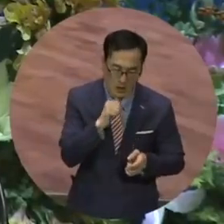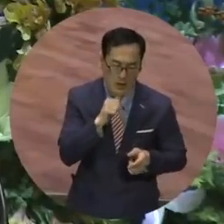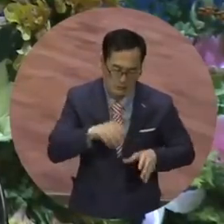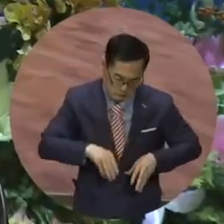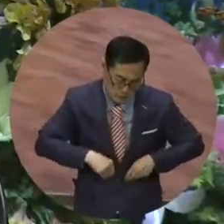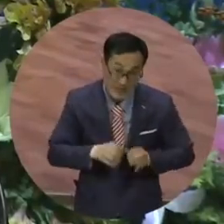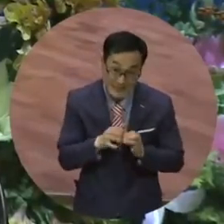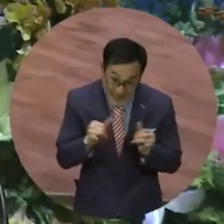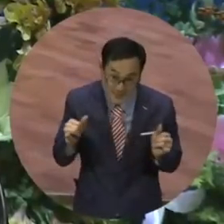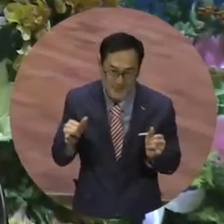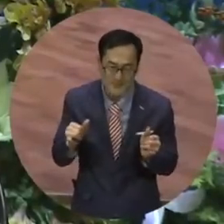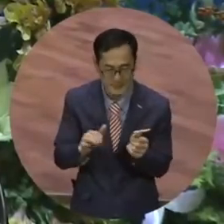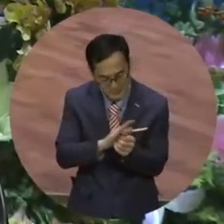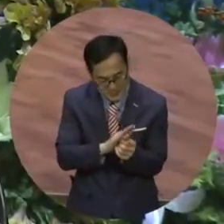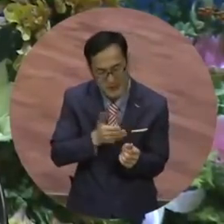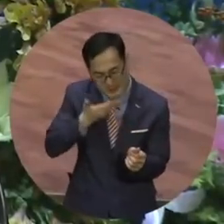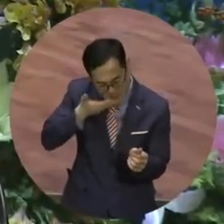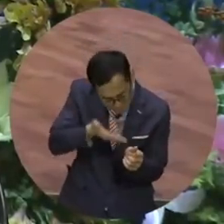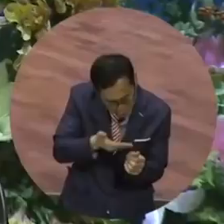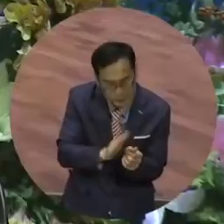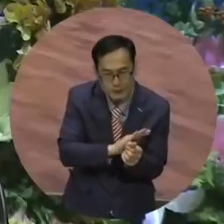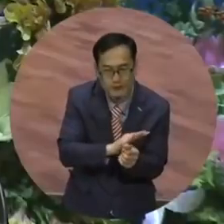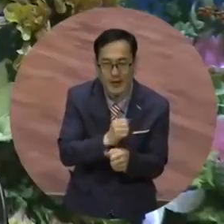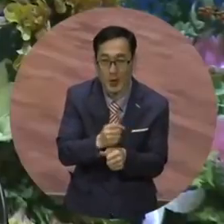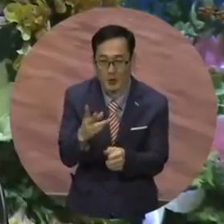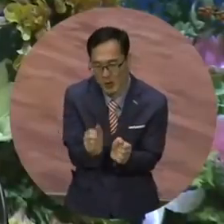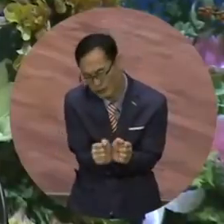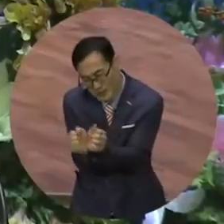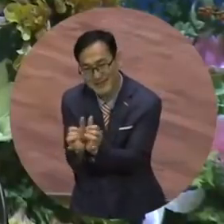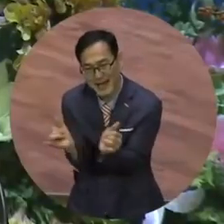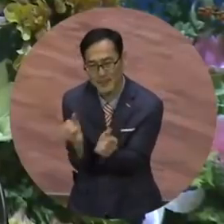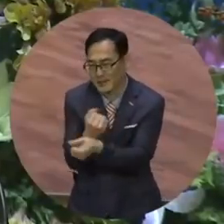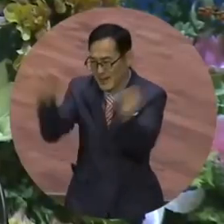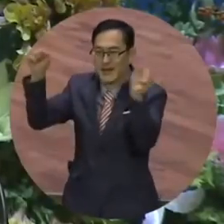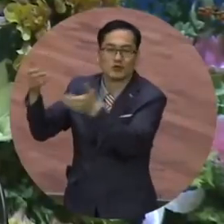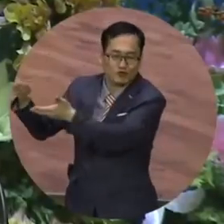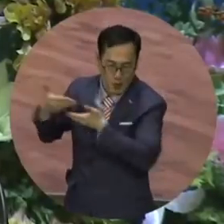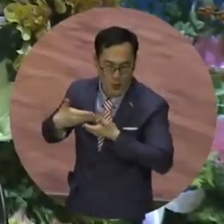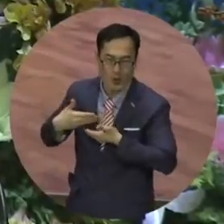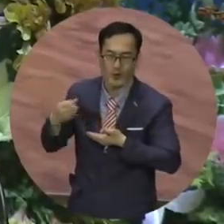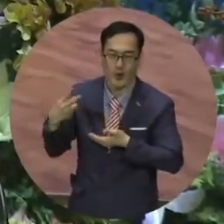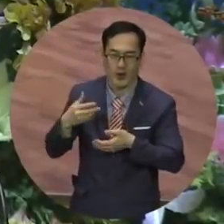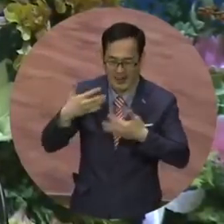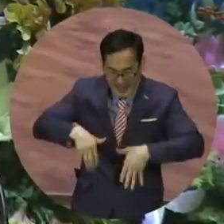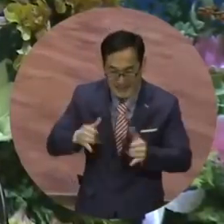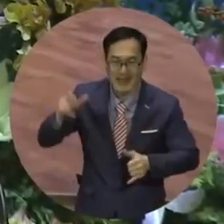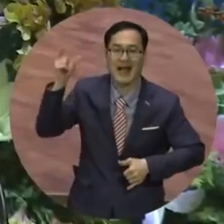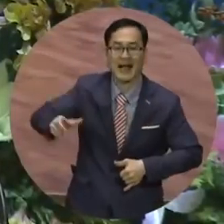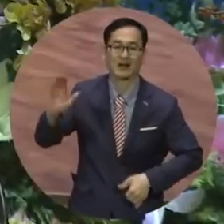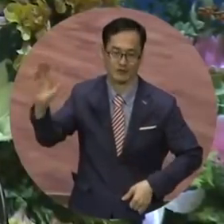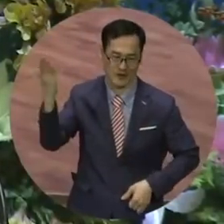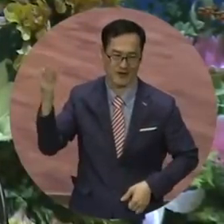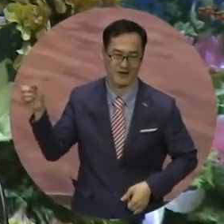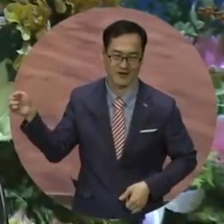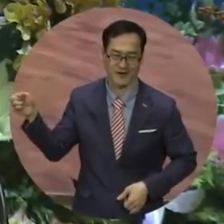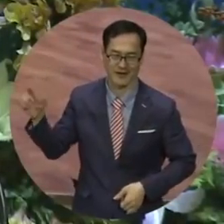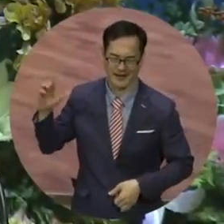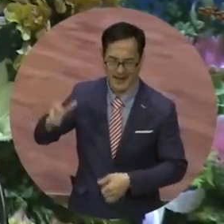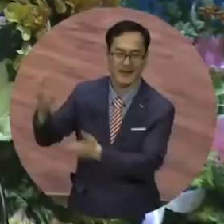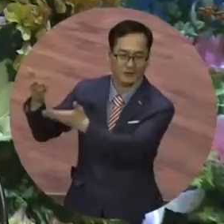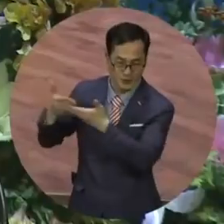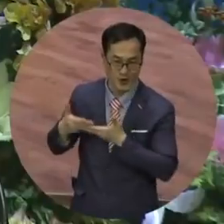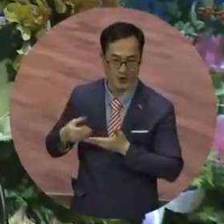자에게 음식입니다. 묶인 자에게 자유이며 악한 자에게 강함이며 약한 자에게 강함입니다. 죽은